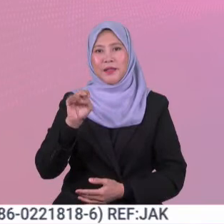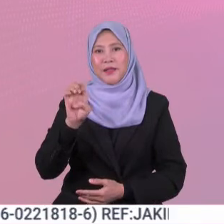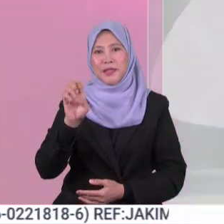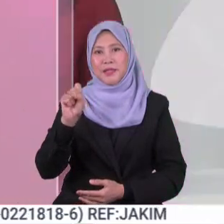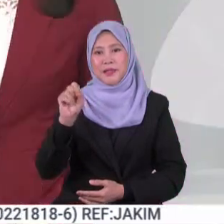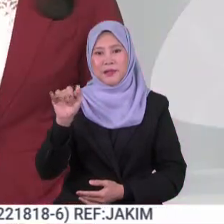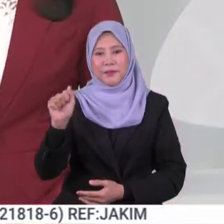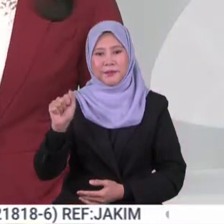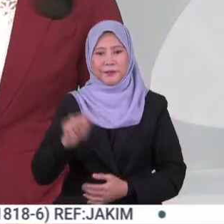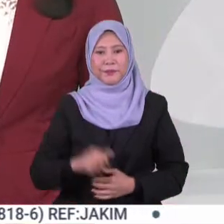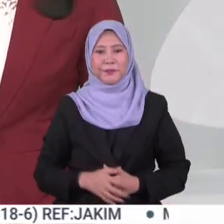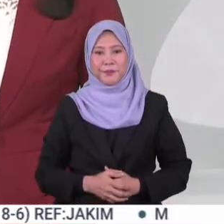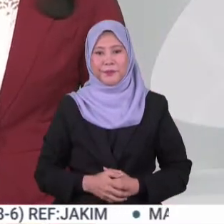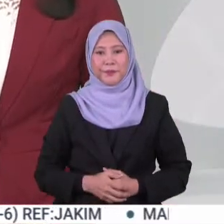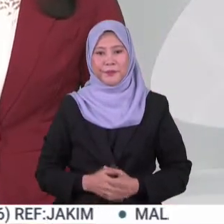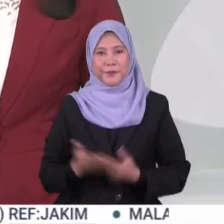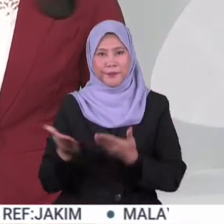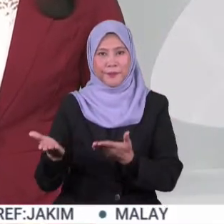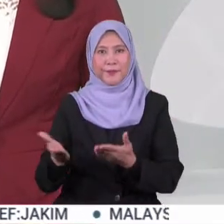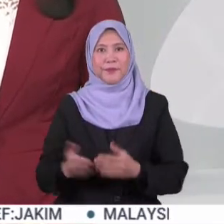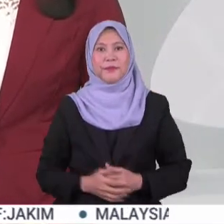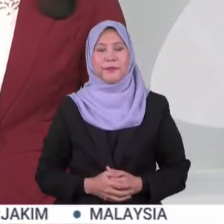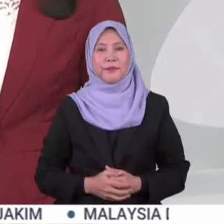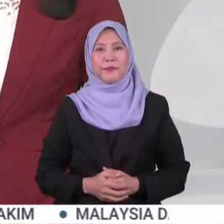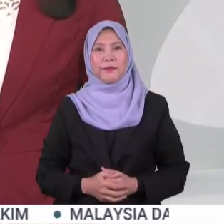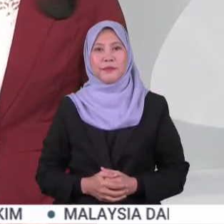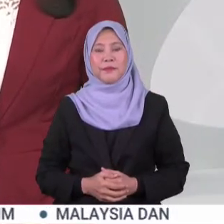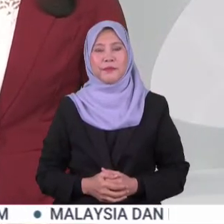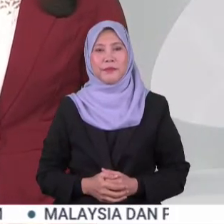Dolus. En, silakan.